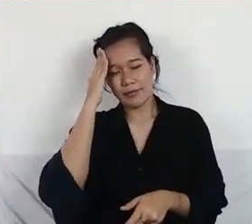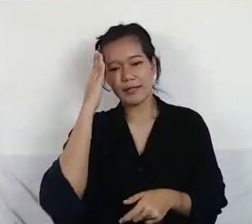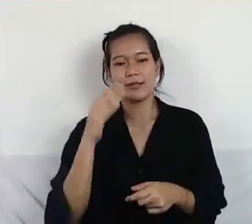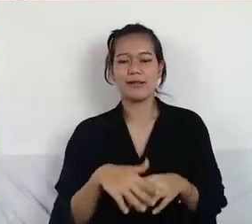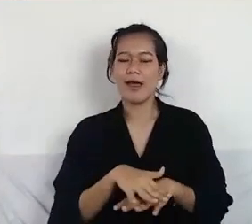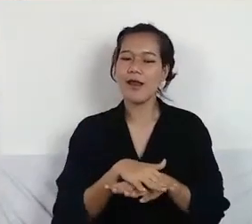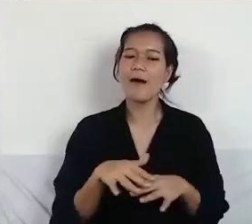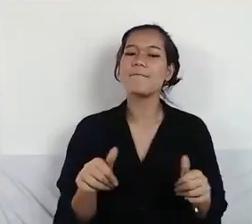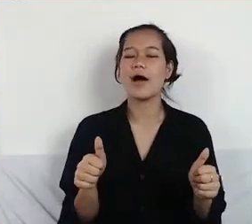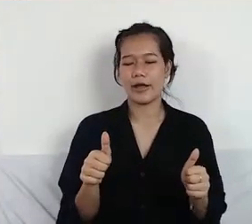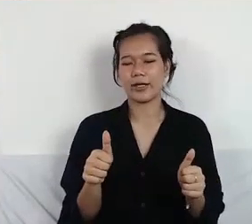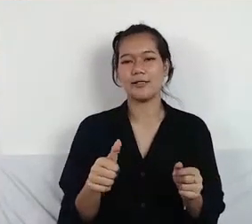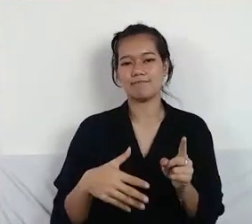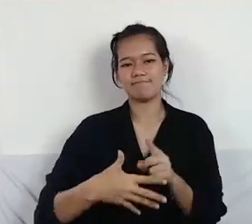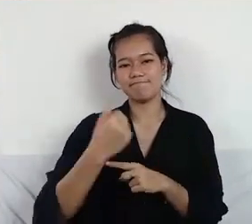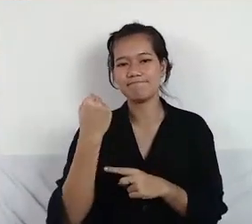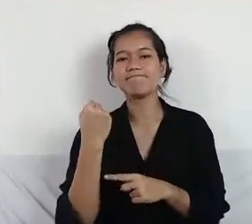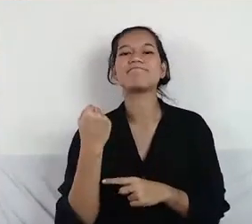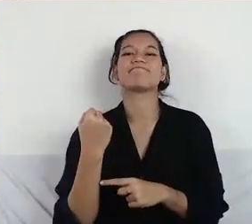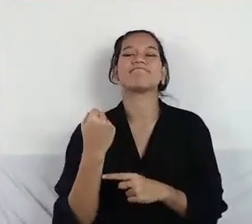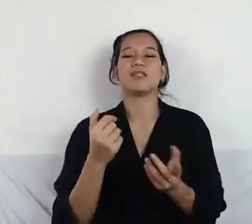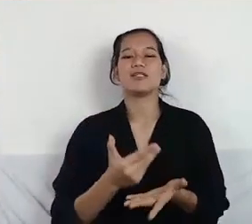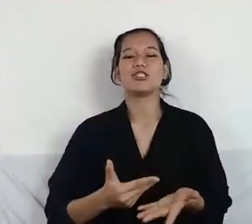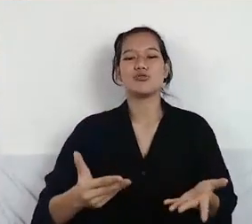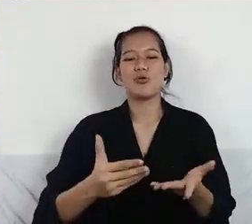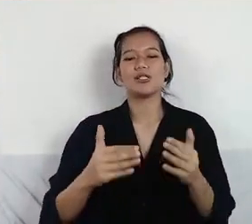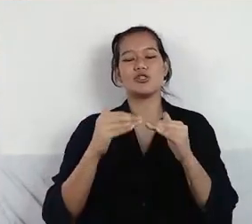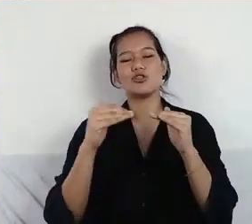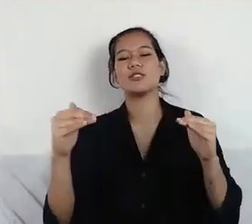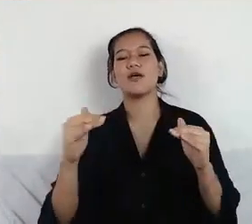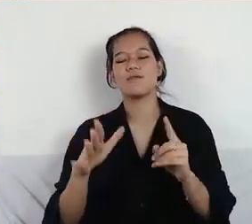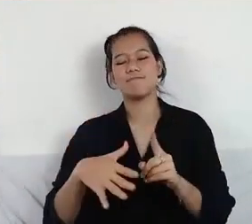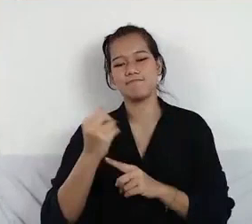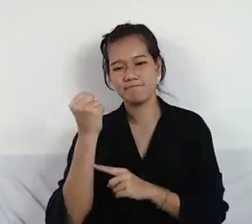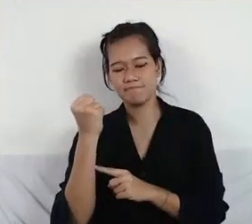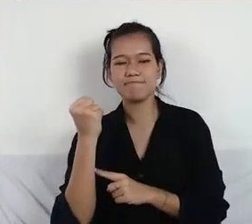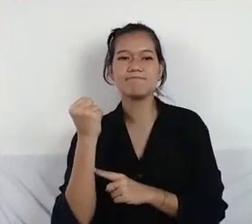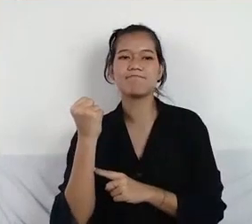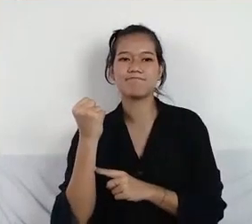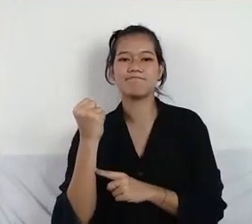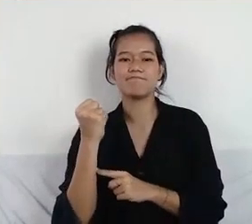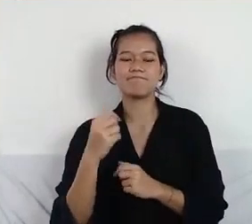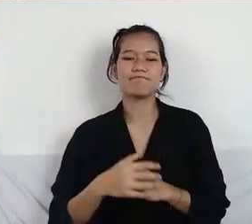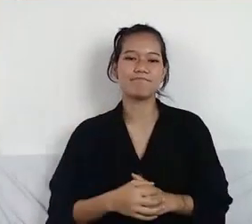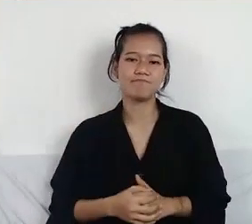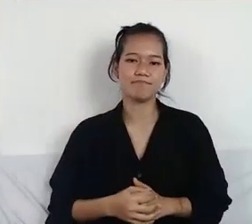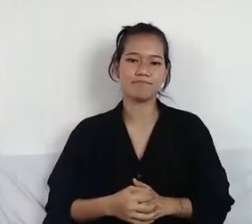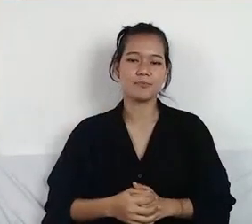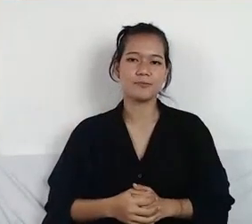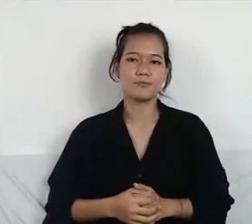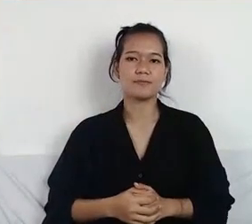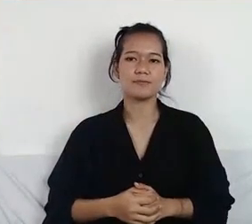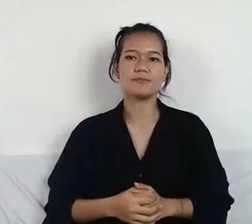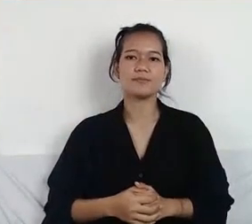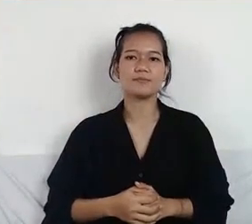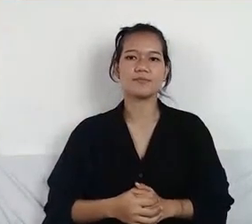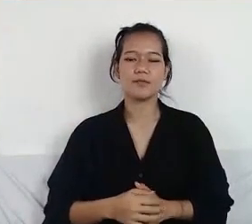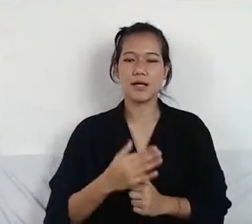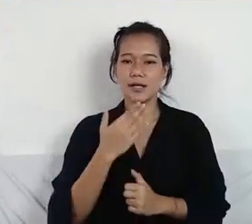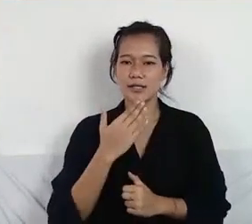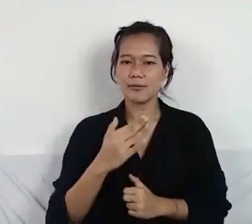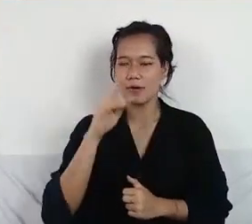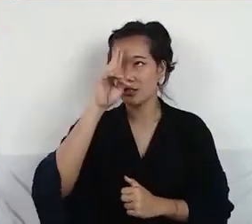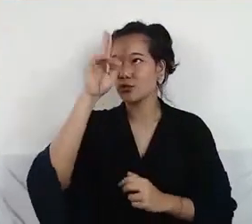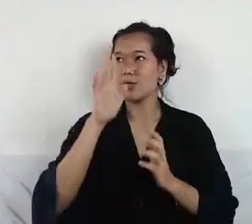damai sejahtera boleh tercipta, keadilan sosial boleh ada di tengah-tengah bangsa kami. Terima kasih